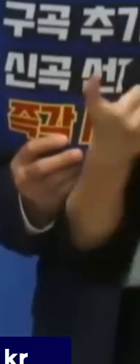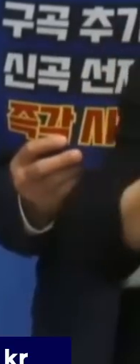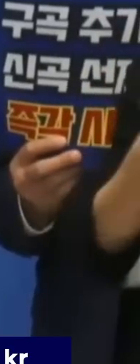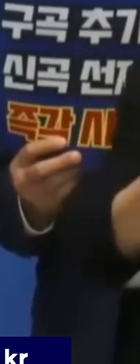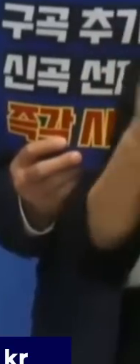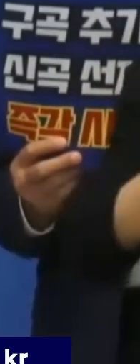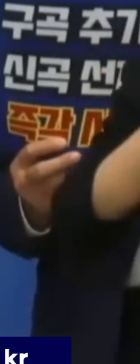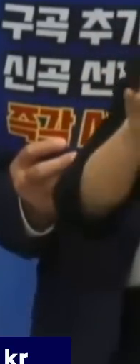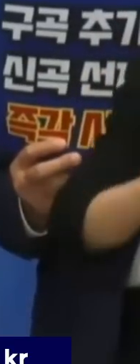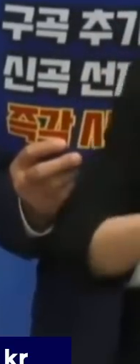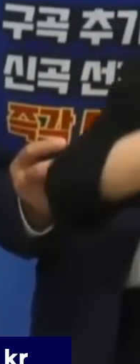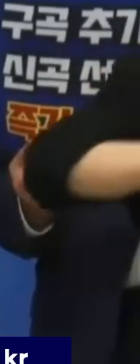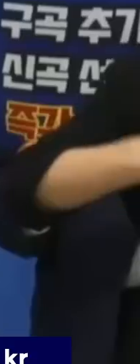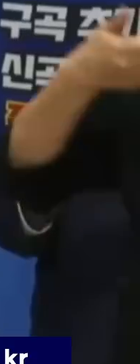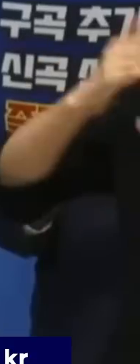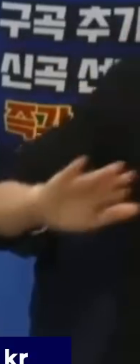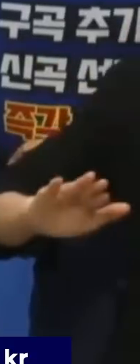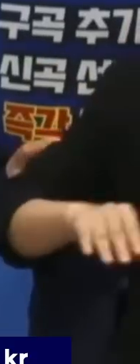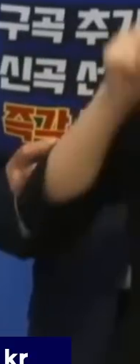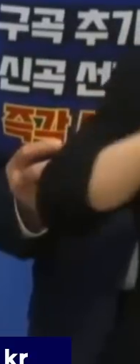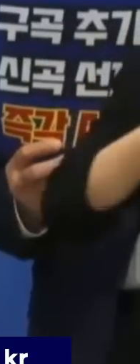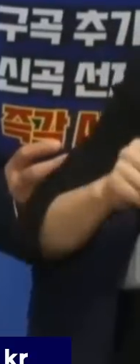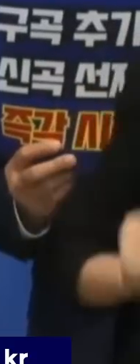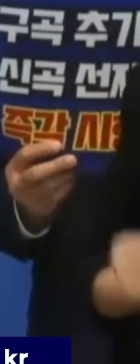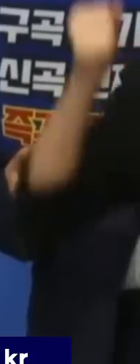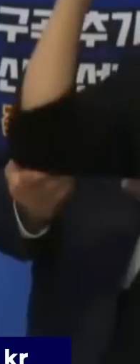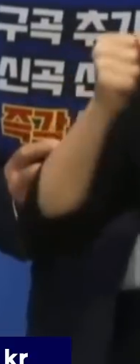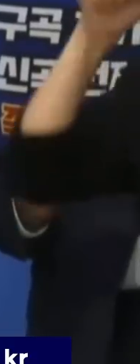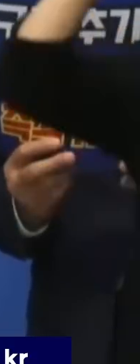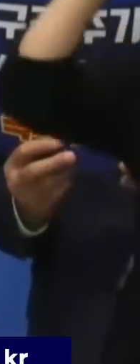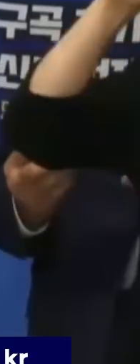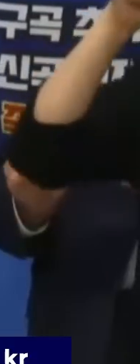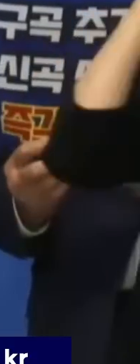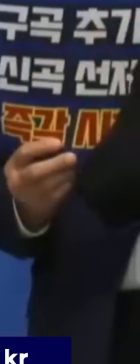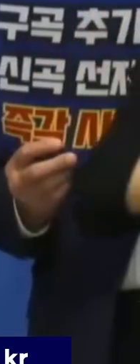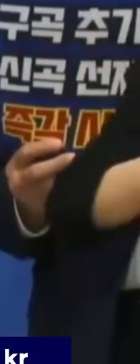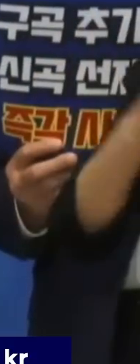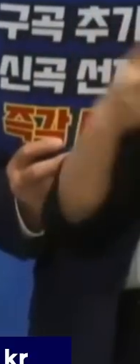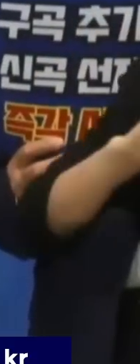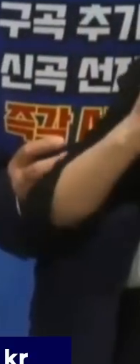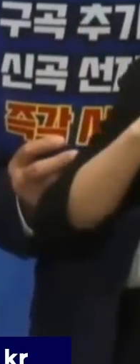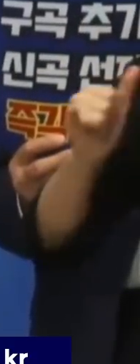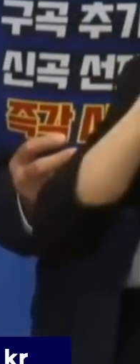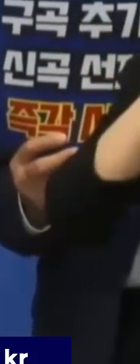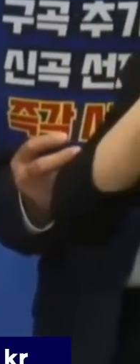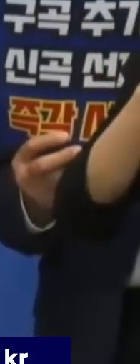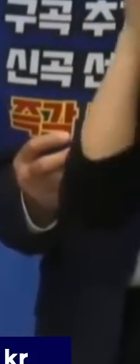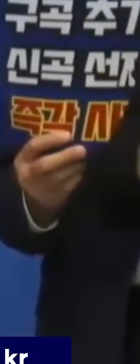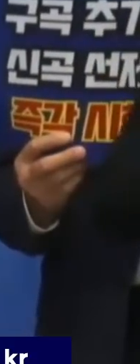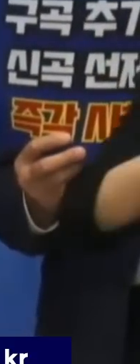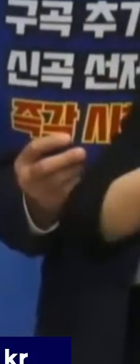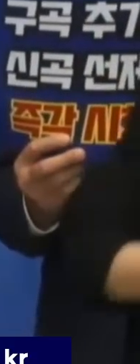시위를 진행하고 이후 상황에 따라 항의 농성, 대국민 캠페인 등을 전개하고자 합니다.